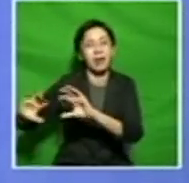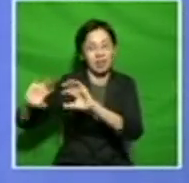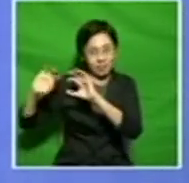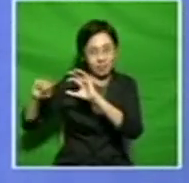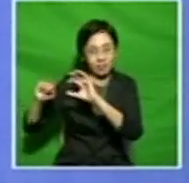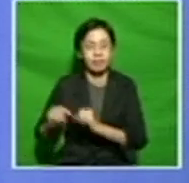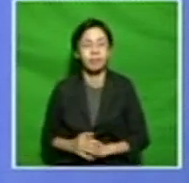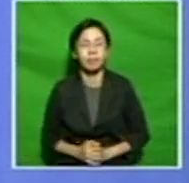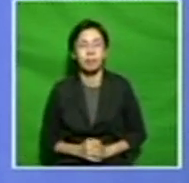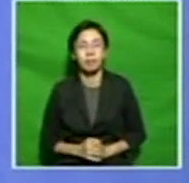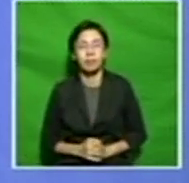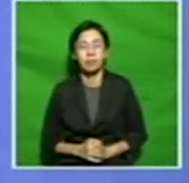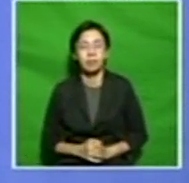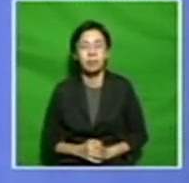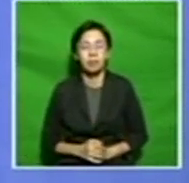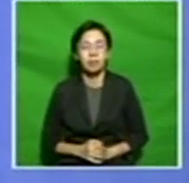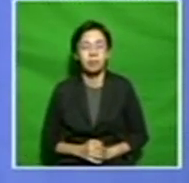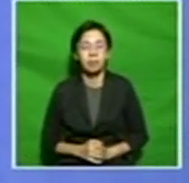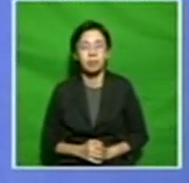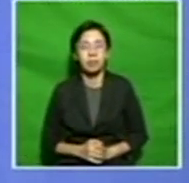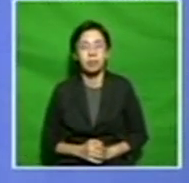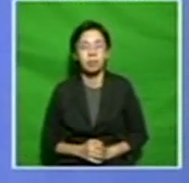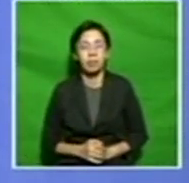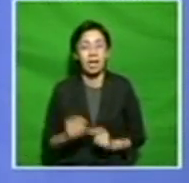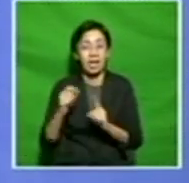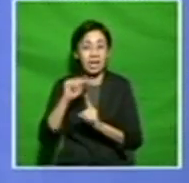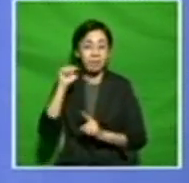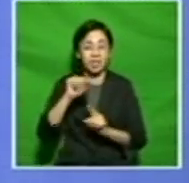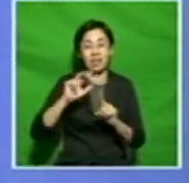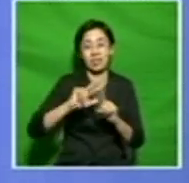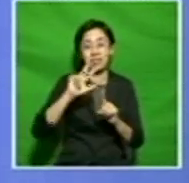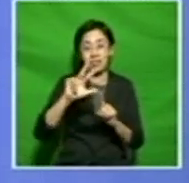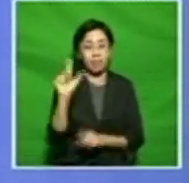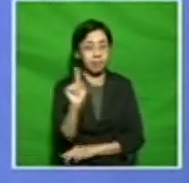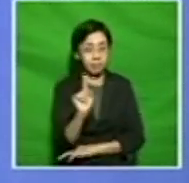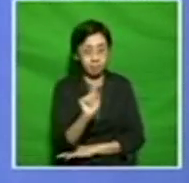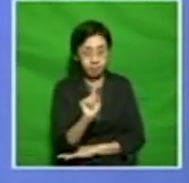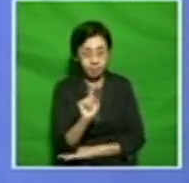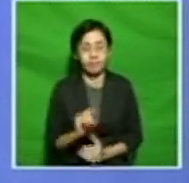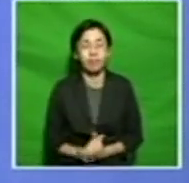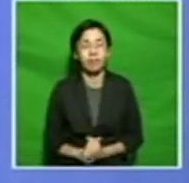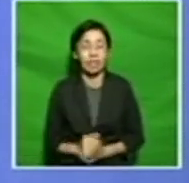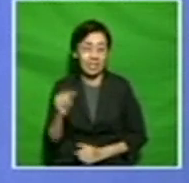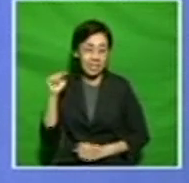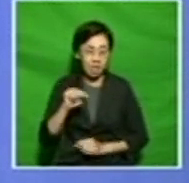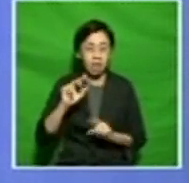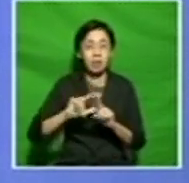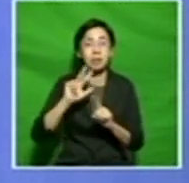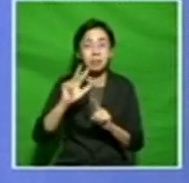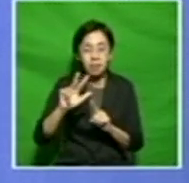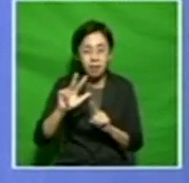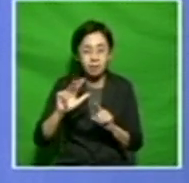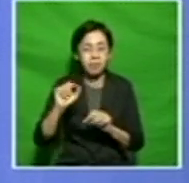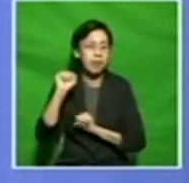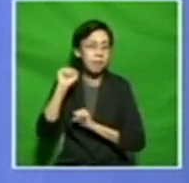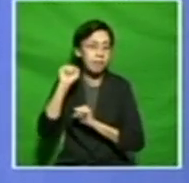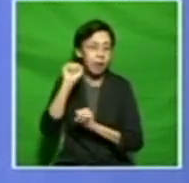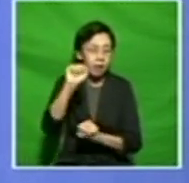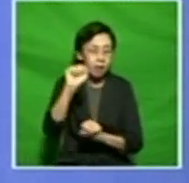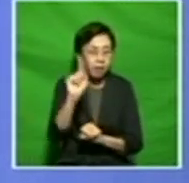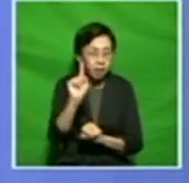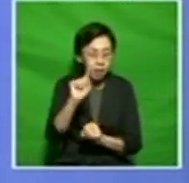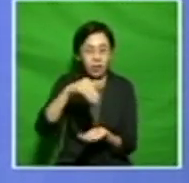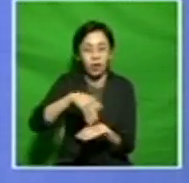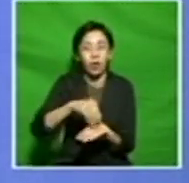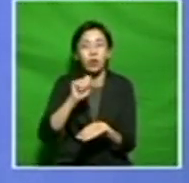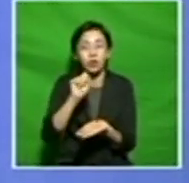องคำสั่งฉบับที่3ที่จะออกมาเป็นคำสั่งที่เกี่ยวกับการตั้งศูน